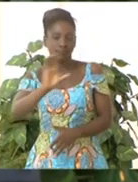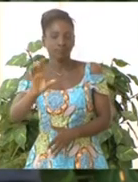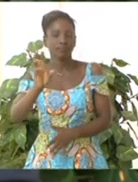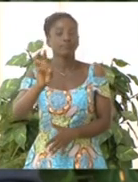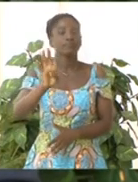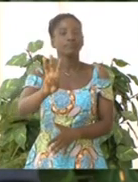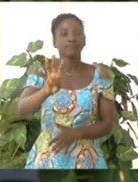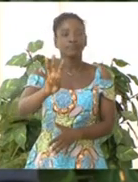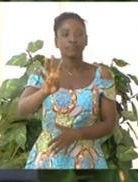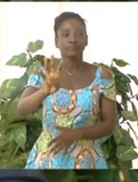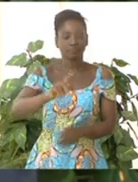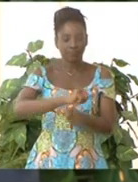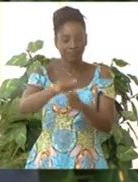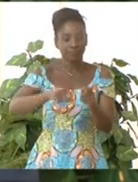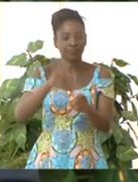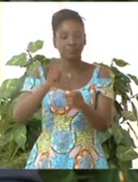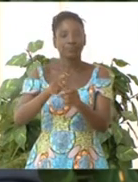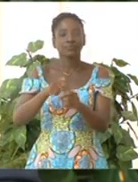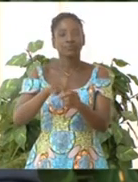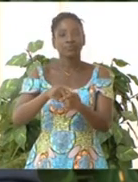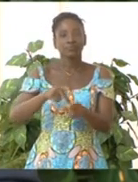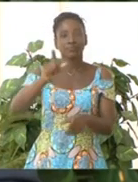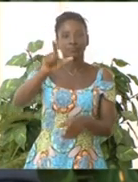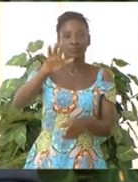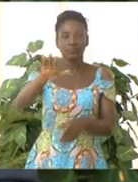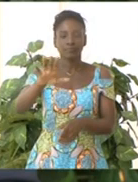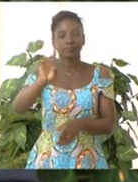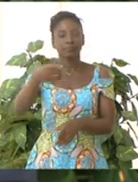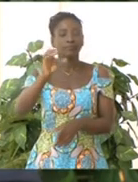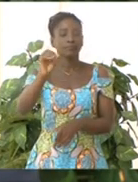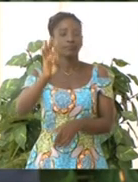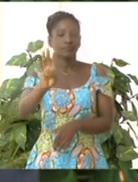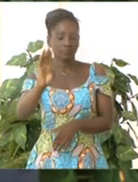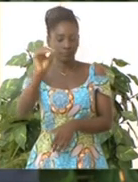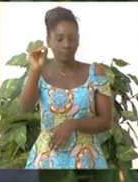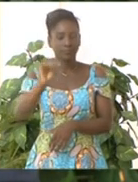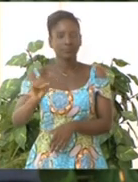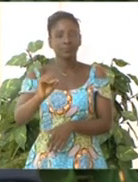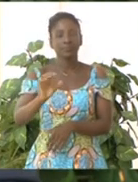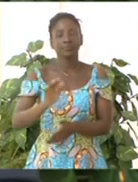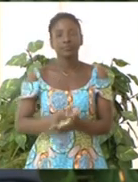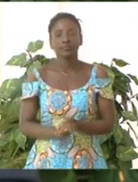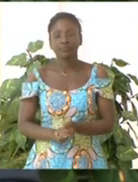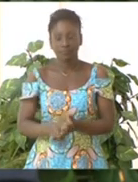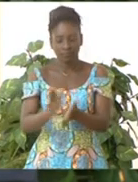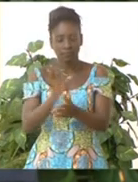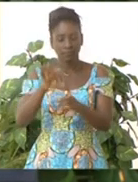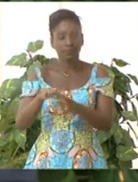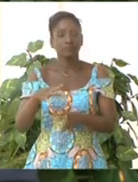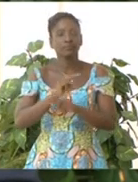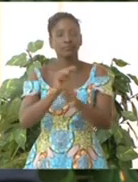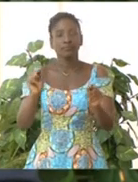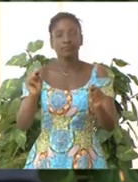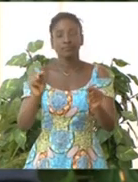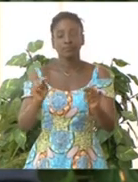taux de participation vers saint brieuc 0 4% le ténu